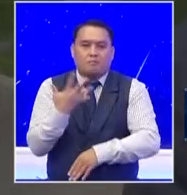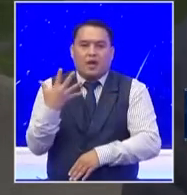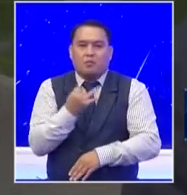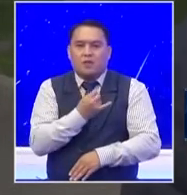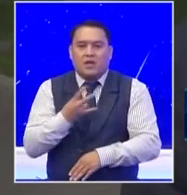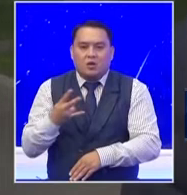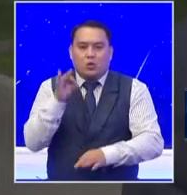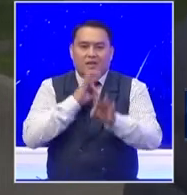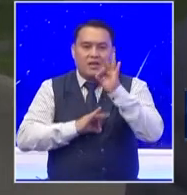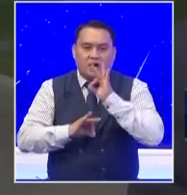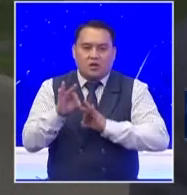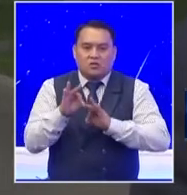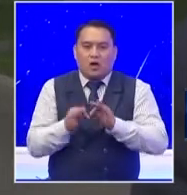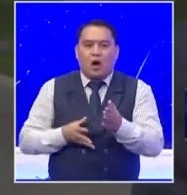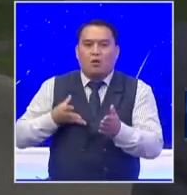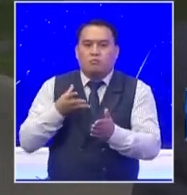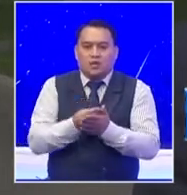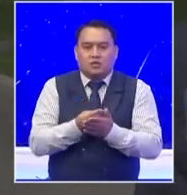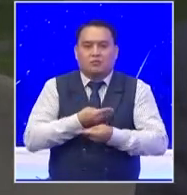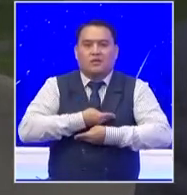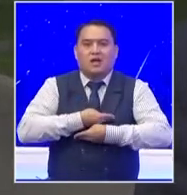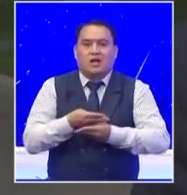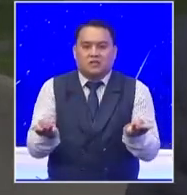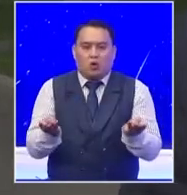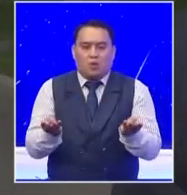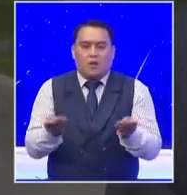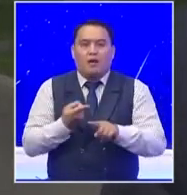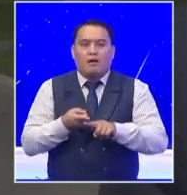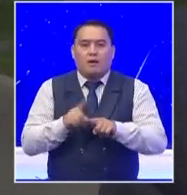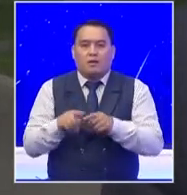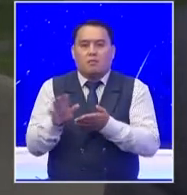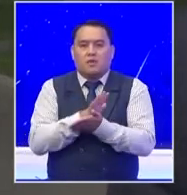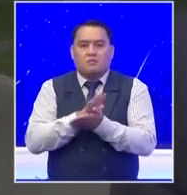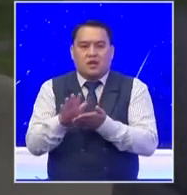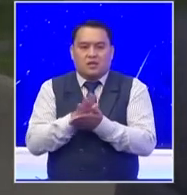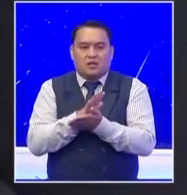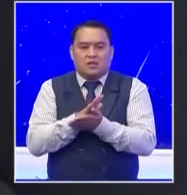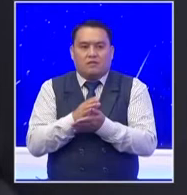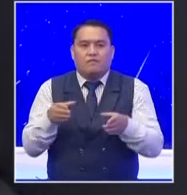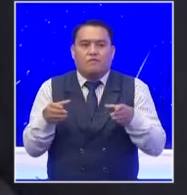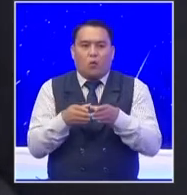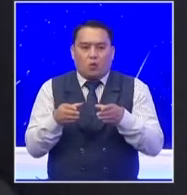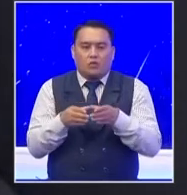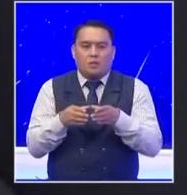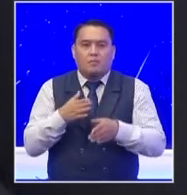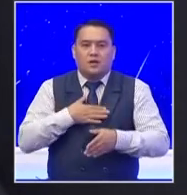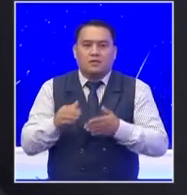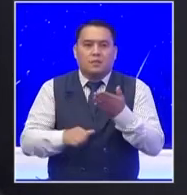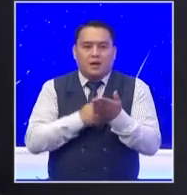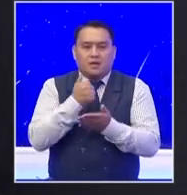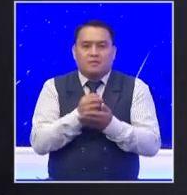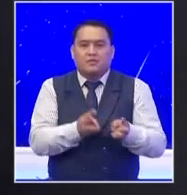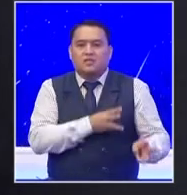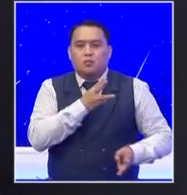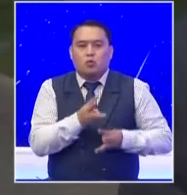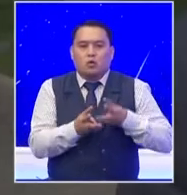миллионов лекарства сегодня тоже оплачиваем и раздаем. Эти лекарства бесплатные за счет фонда. Ну и мы, самое главное,